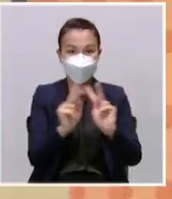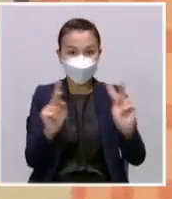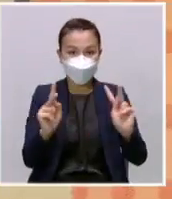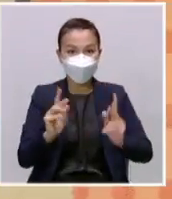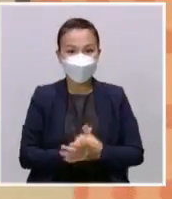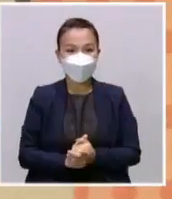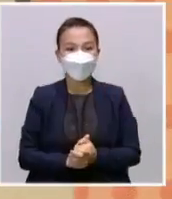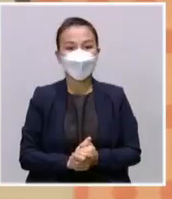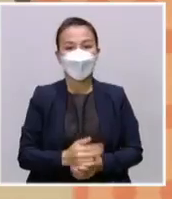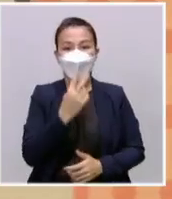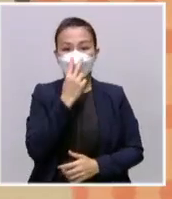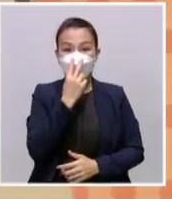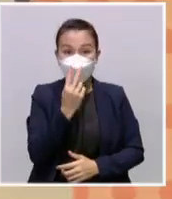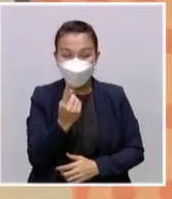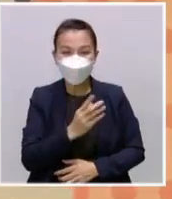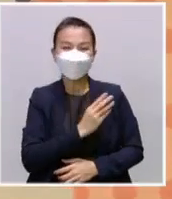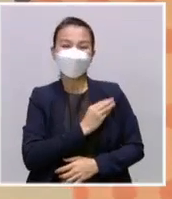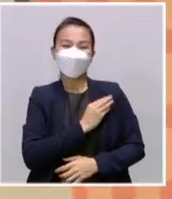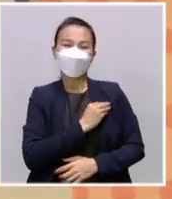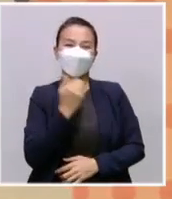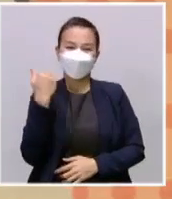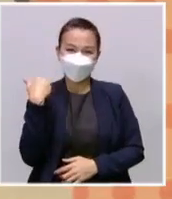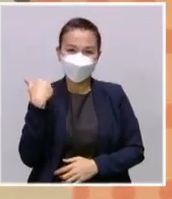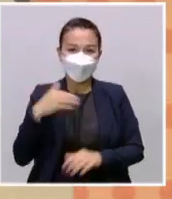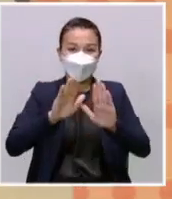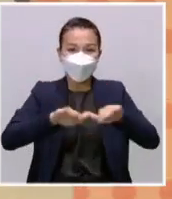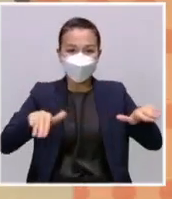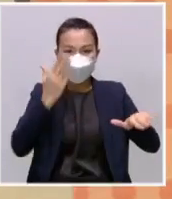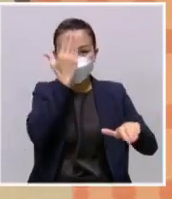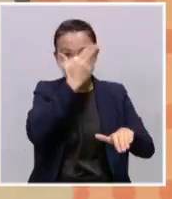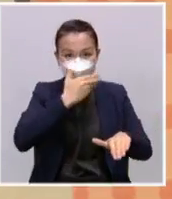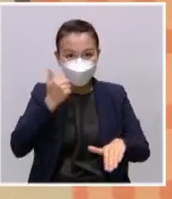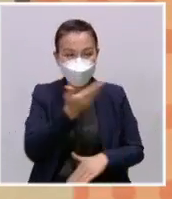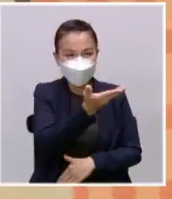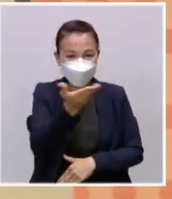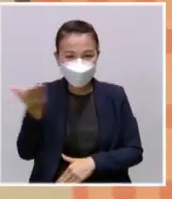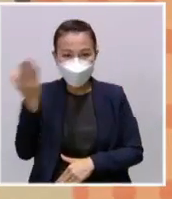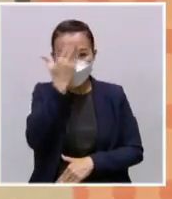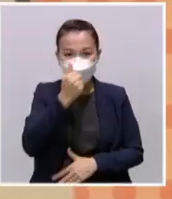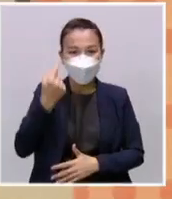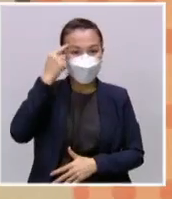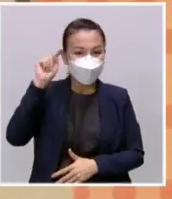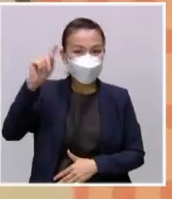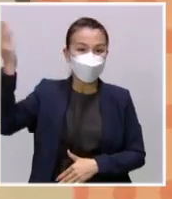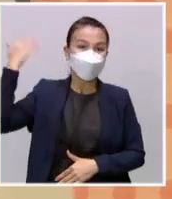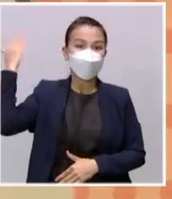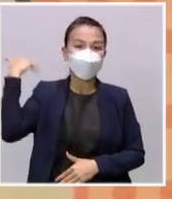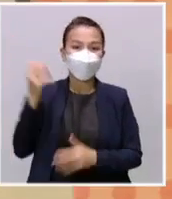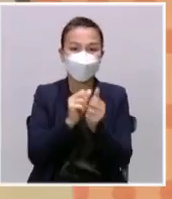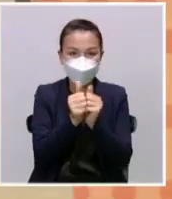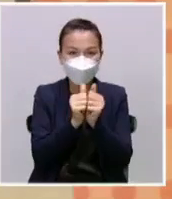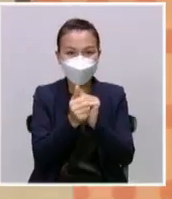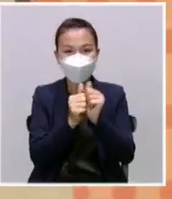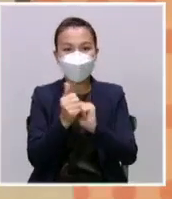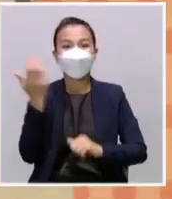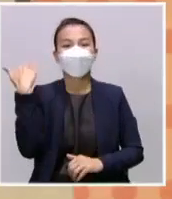ตื่นเต้นค่ะตื่นเต้นเมื่อกี้เดินเข้ามาก็เห็นน้องๆทุกคนสวยมากวันนี้สวยงามมากแล้วก็คิดถึงบรรยากาศการประกวดนางงามนะคะ